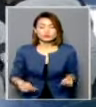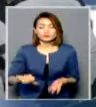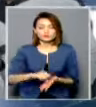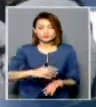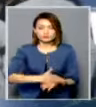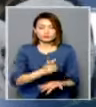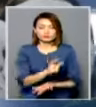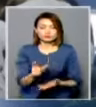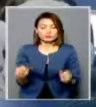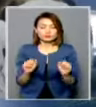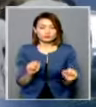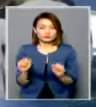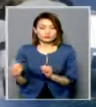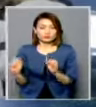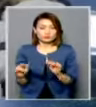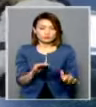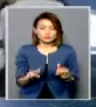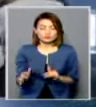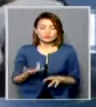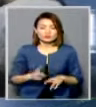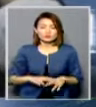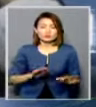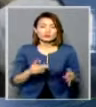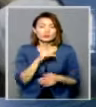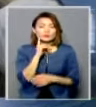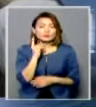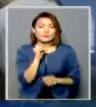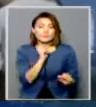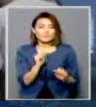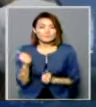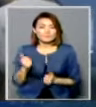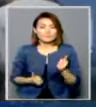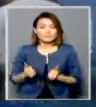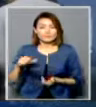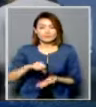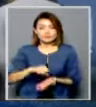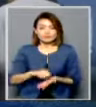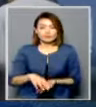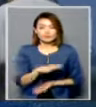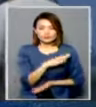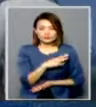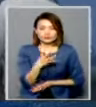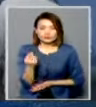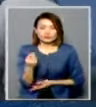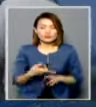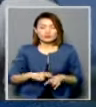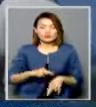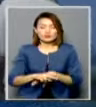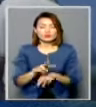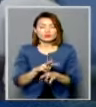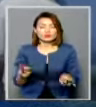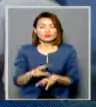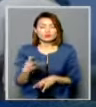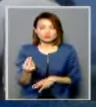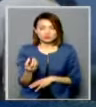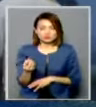Осы азаматтық қорғау іс-шарасында осы болып жатқан жас құтқарушы конкурсына қатысуға келіп тұрмыз. Және де осы білім министрлігіне